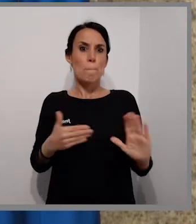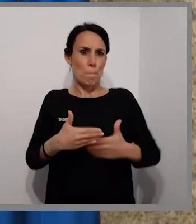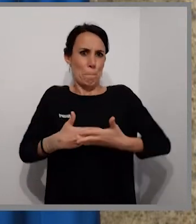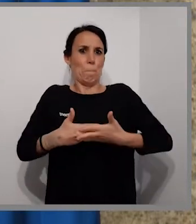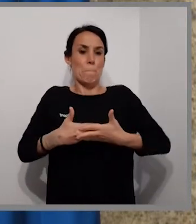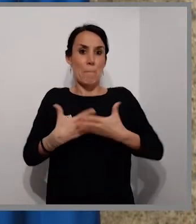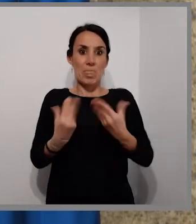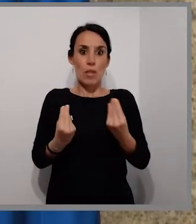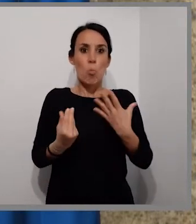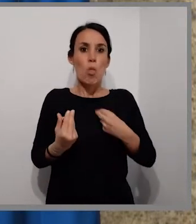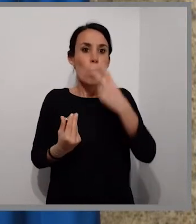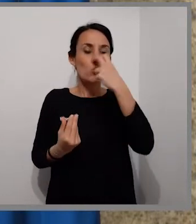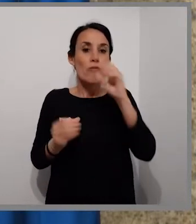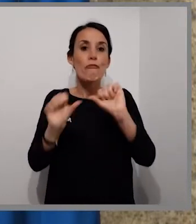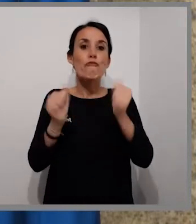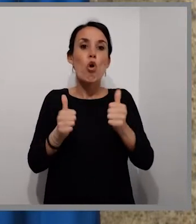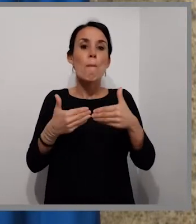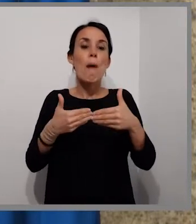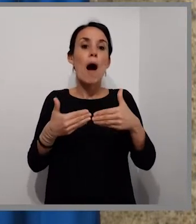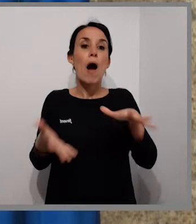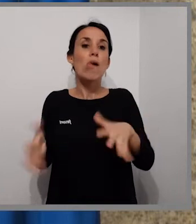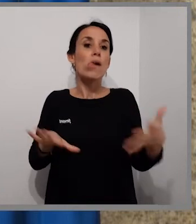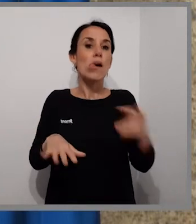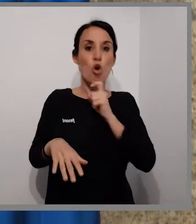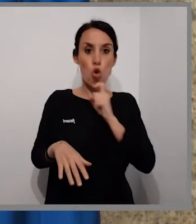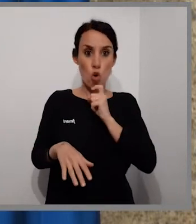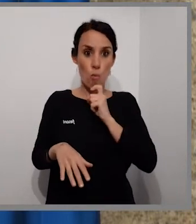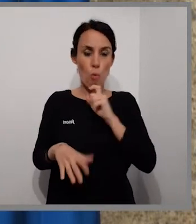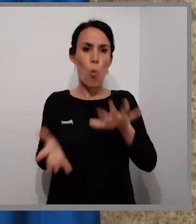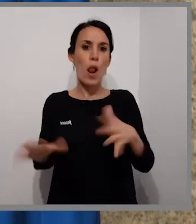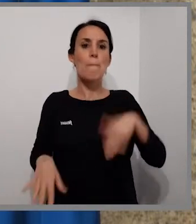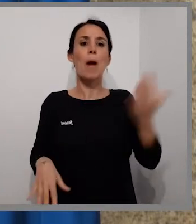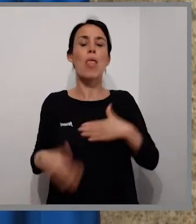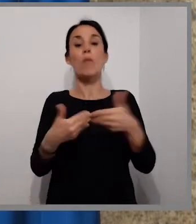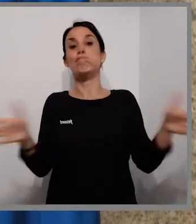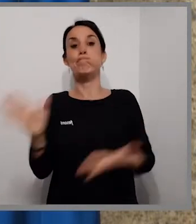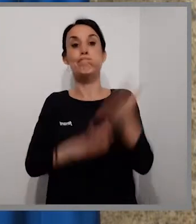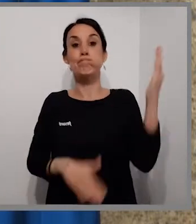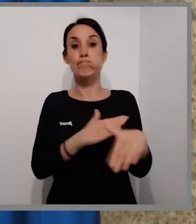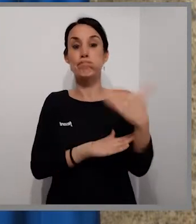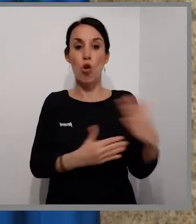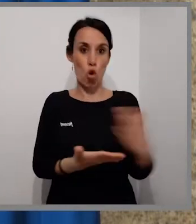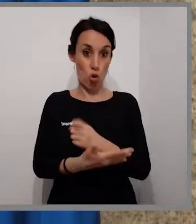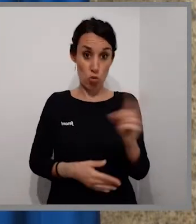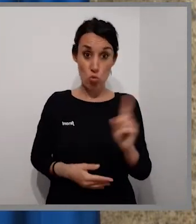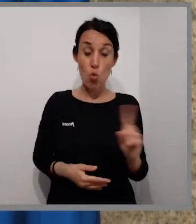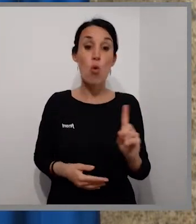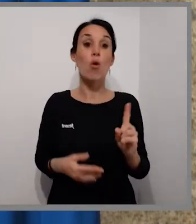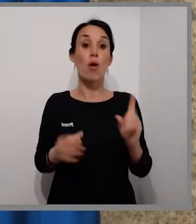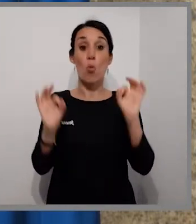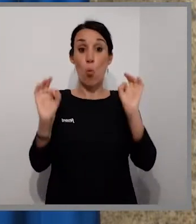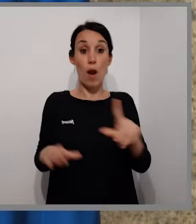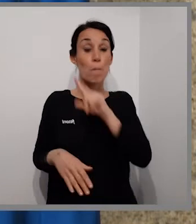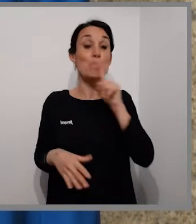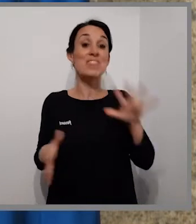tan de tancament, no? Podríem buscar ja l'inici de la transició. La transició no serà d'avui per a demà. La transició,